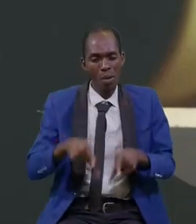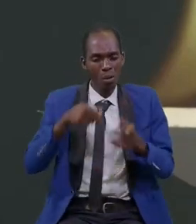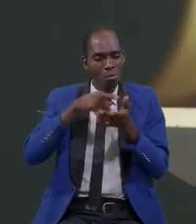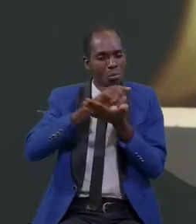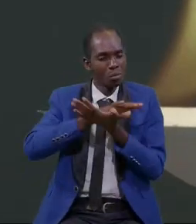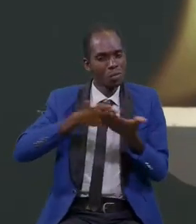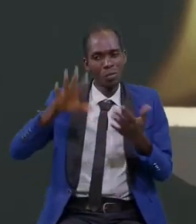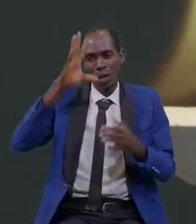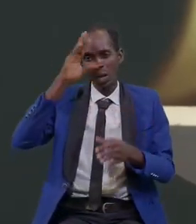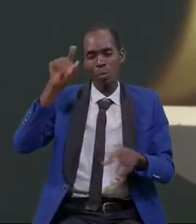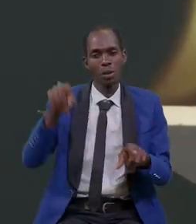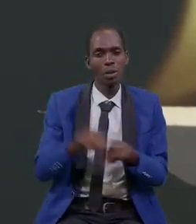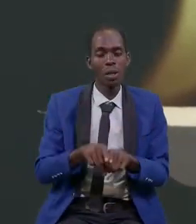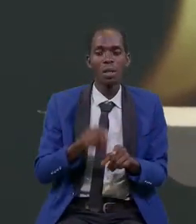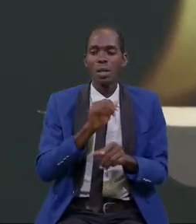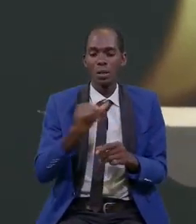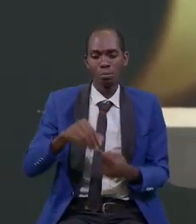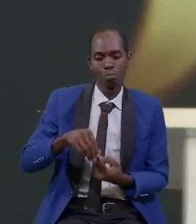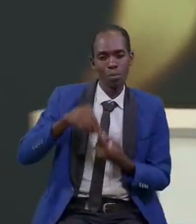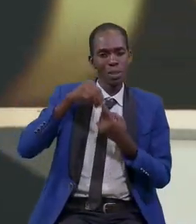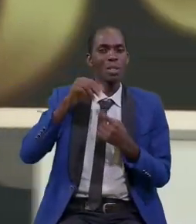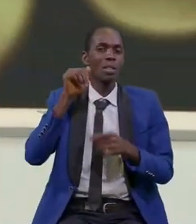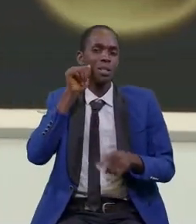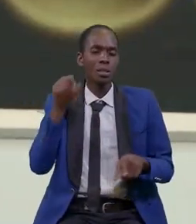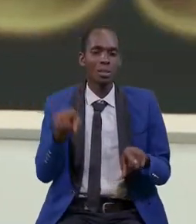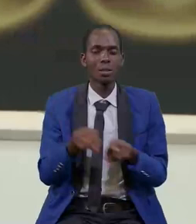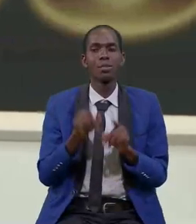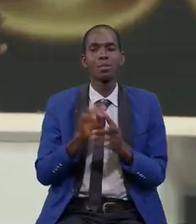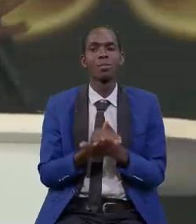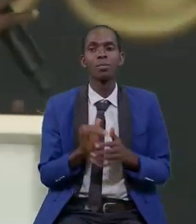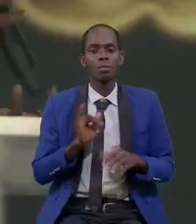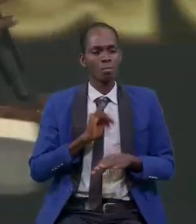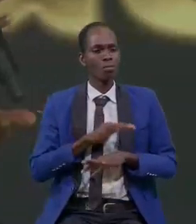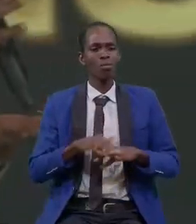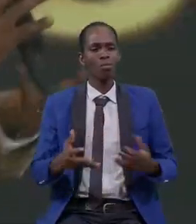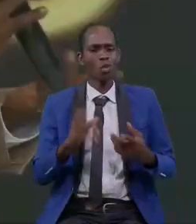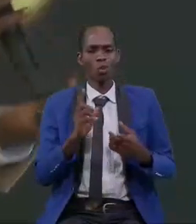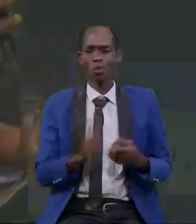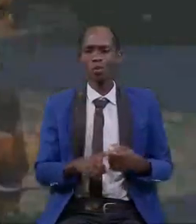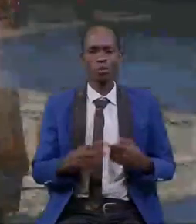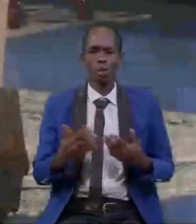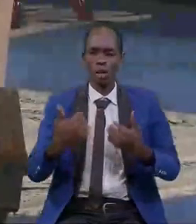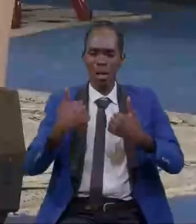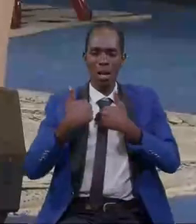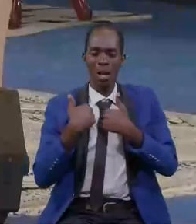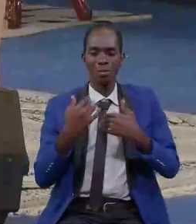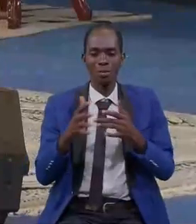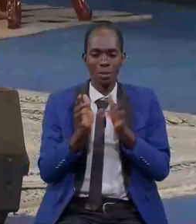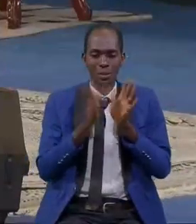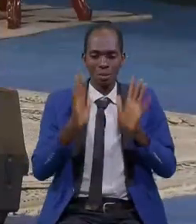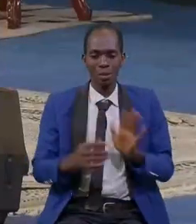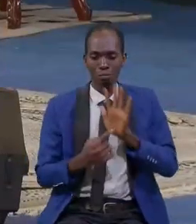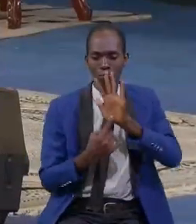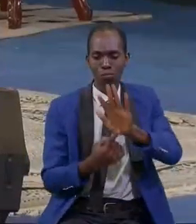frère particulier. Une sœur différente. Je ne veux pas trimballer la chrétienté sur